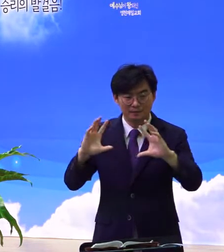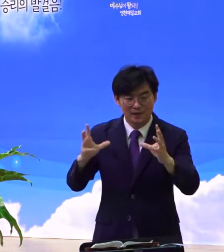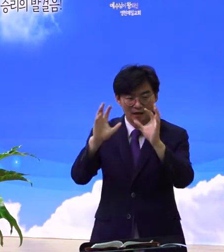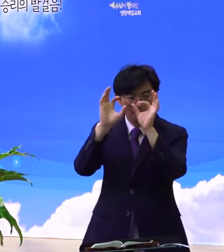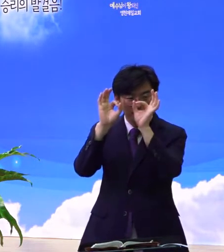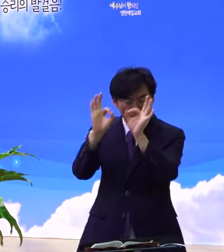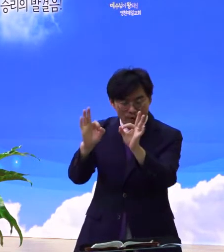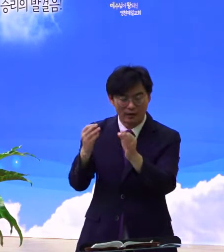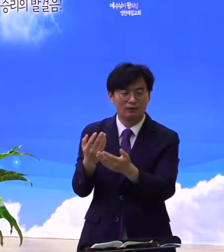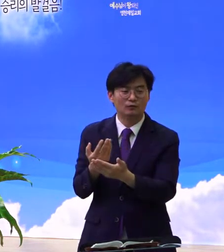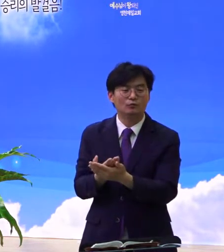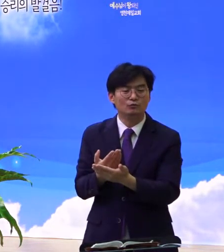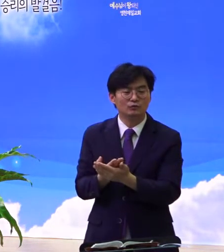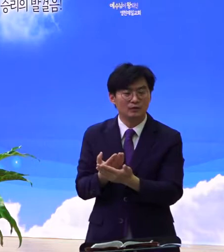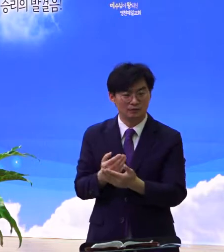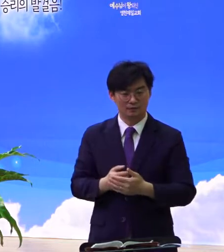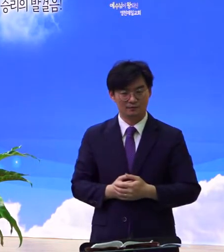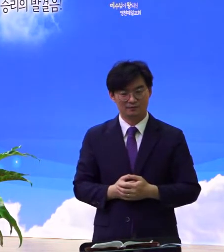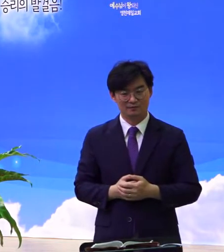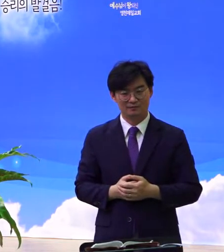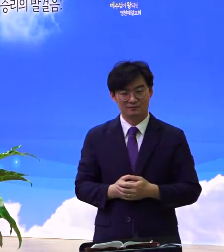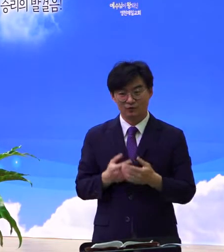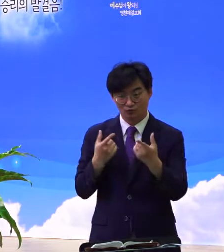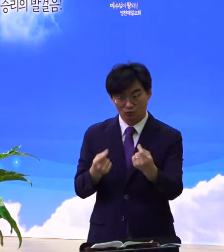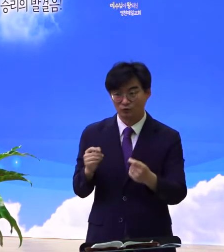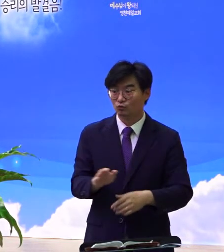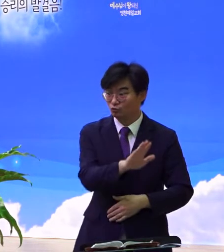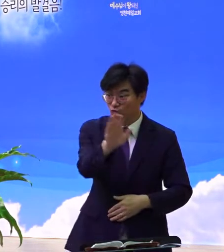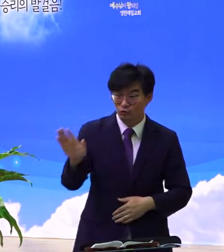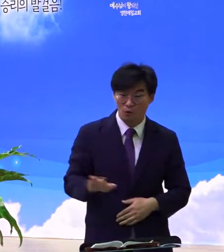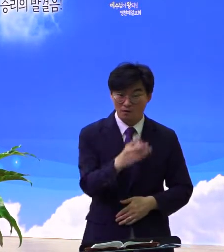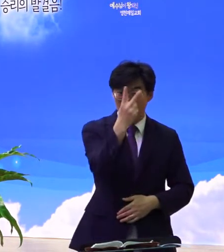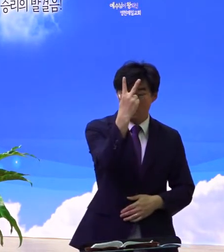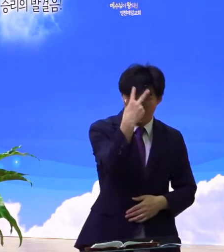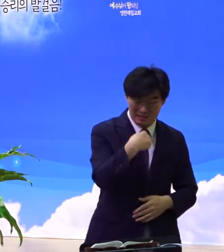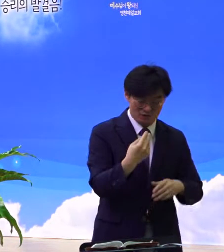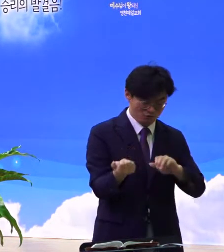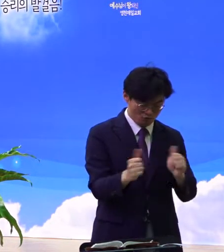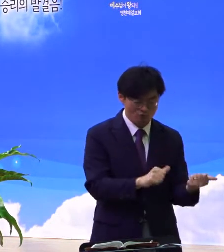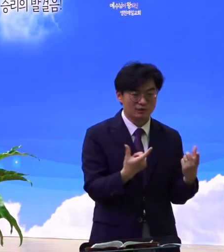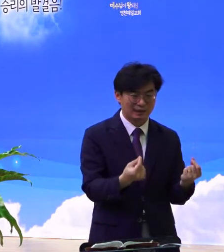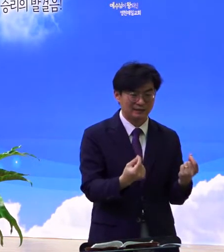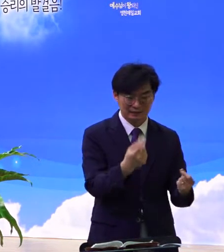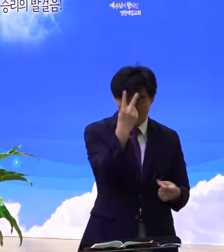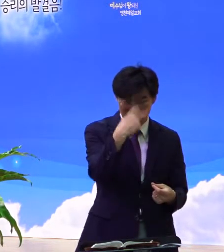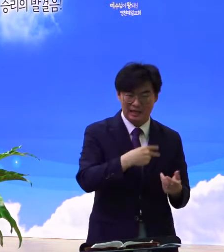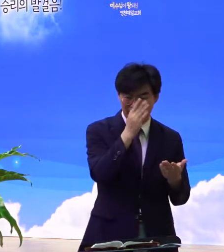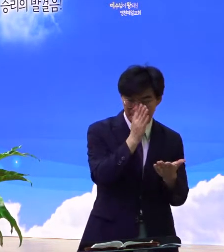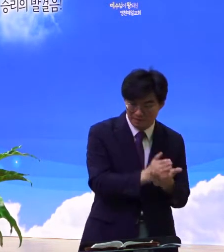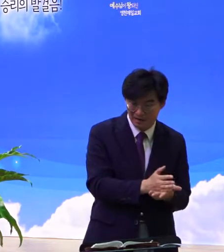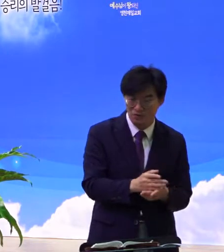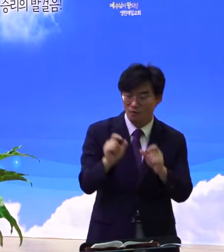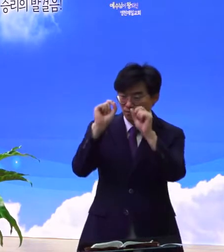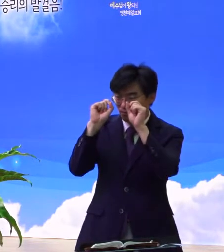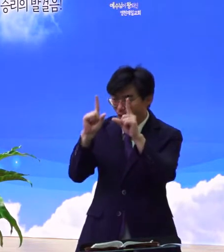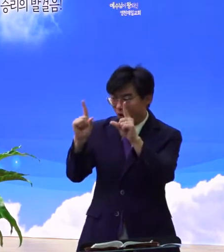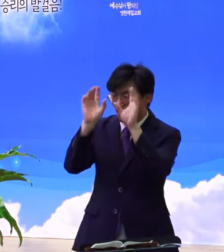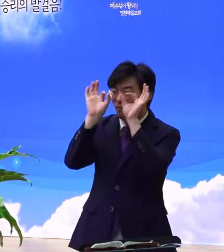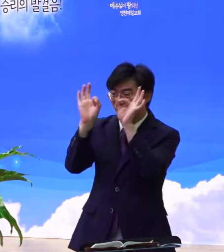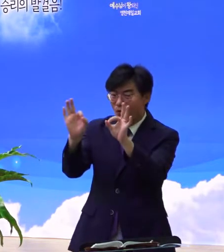여러분, 이 다윗의 기도가 우리의 기도가 되기를 원합니다. 하나님, 세상 속에서 신앙생활 한다고 하고